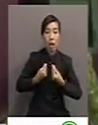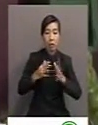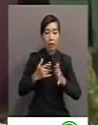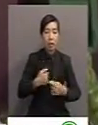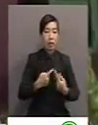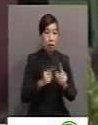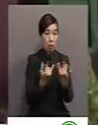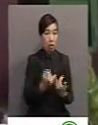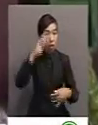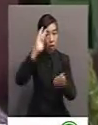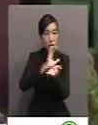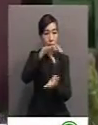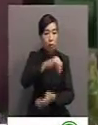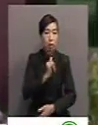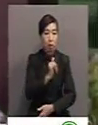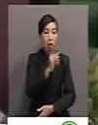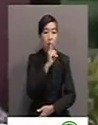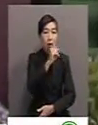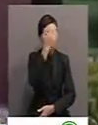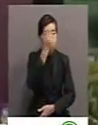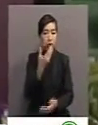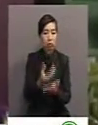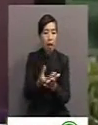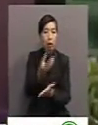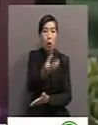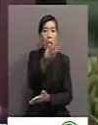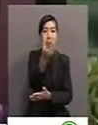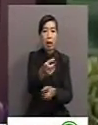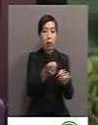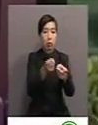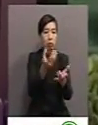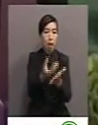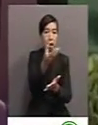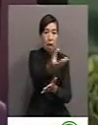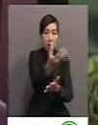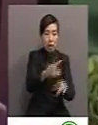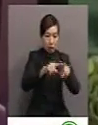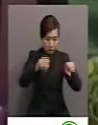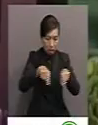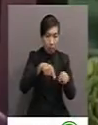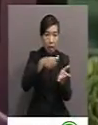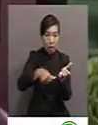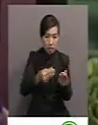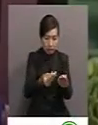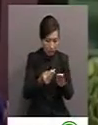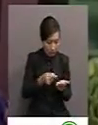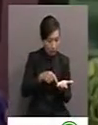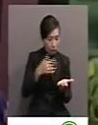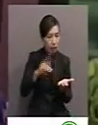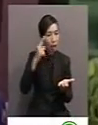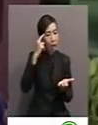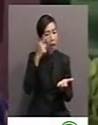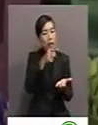แจ้งความก็คือว่าเงินเราอ่ะอยู่กับเขาไปแล้วแล้วเราได้ใบเสร็จมาตอนแรกเราก็ไว้ใจก็คือทำ